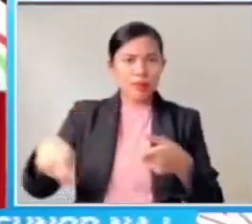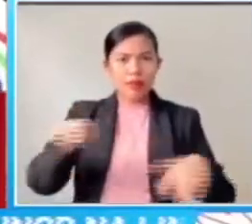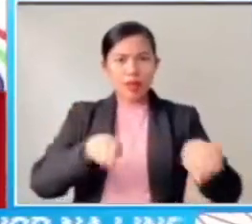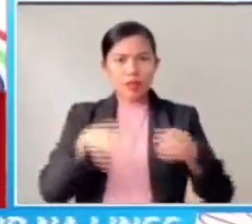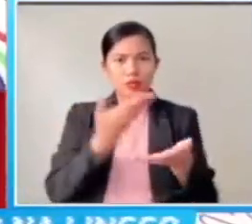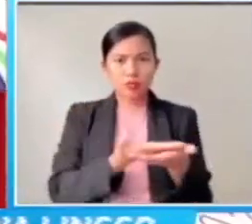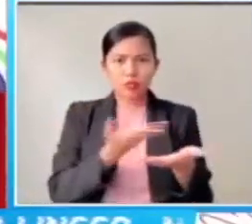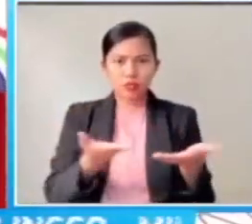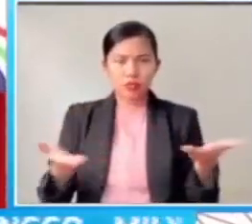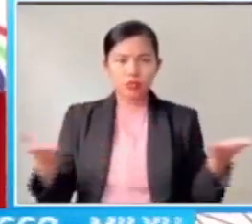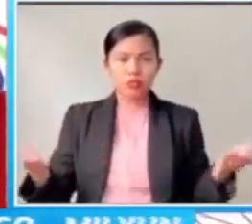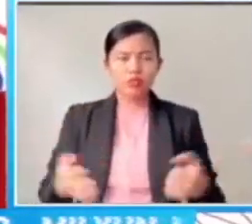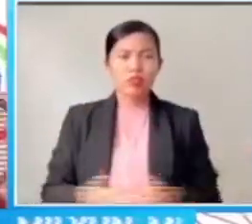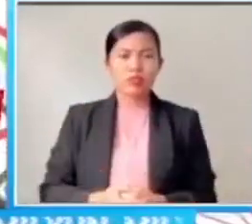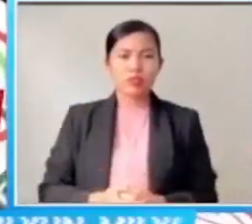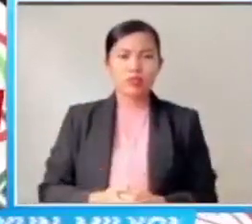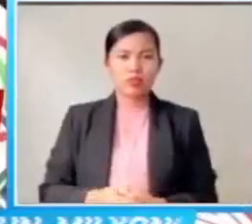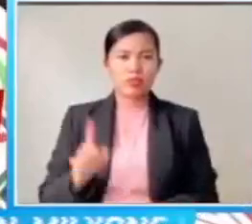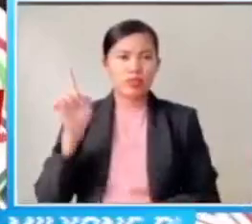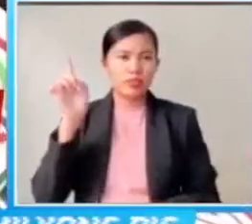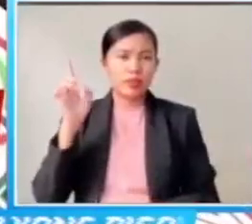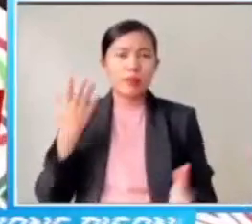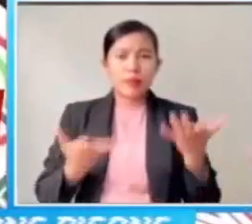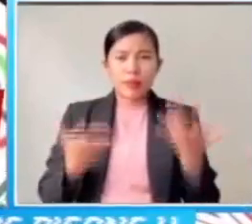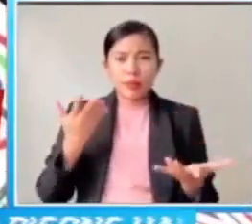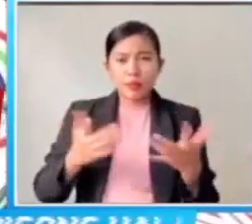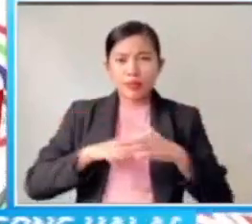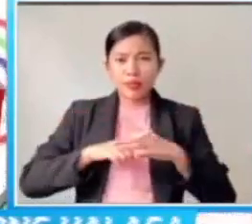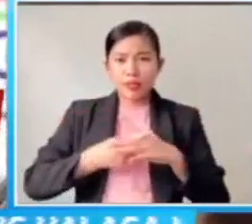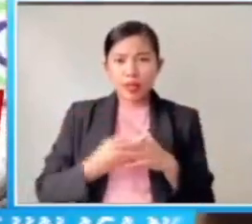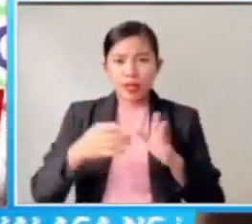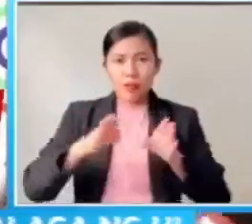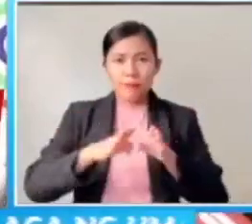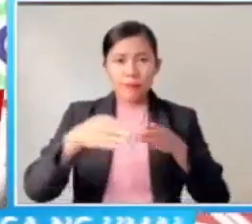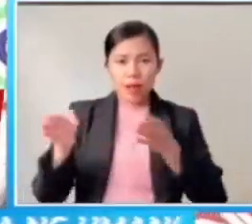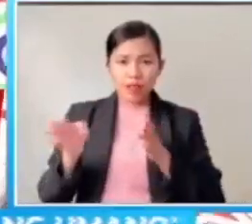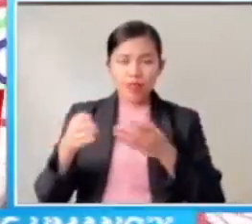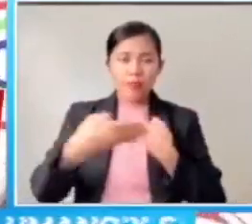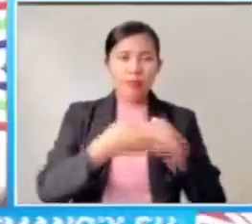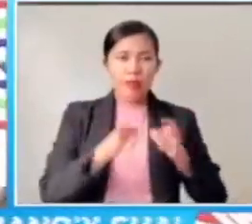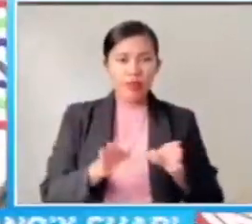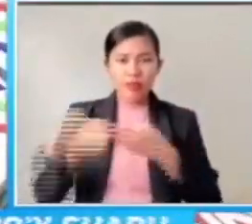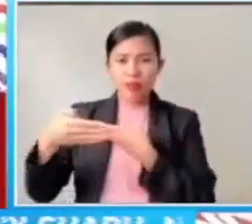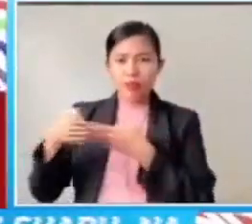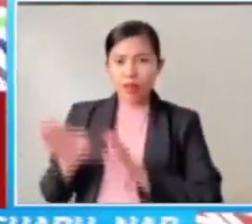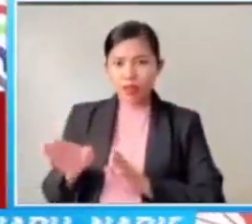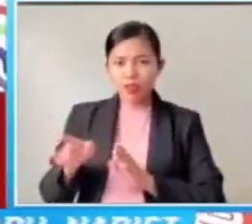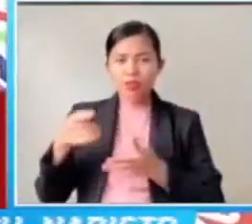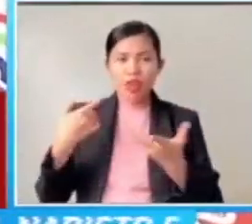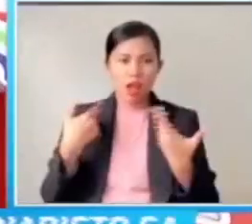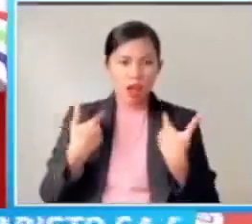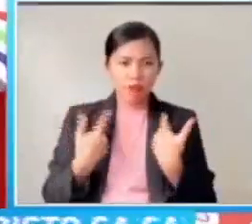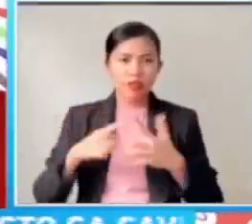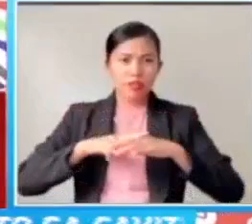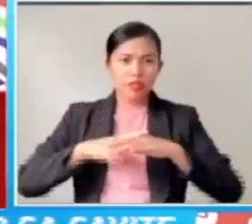mga karton, yung mga naripak nila na sachet ng shampoo at saka